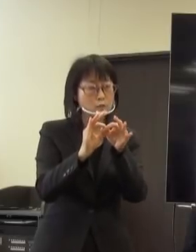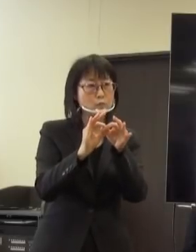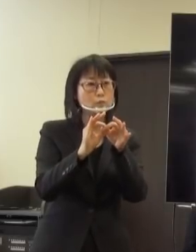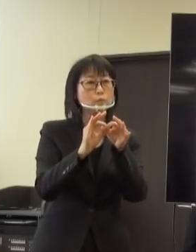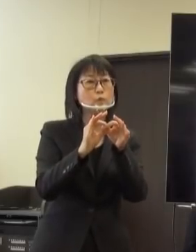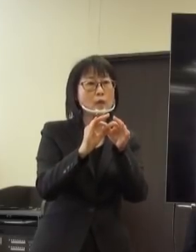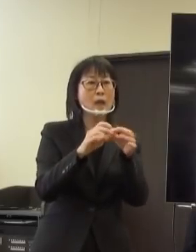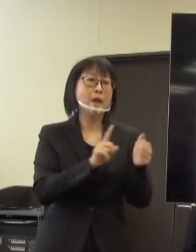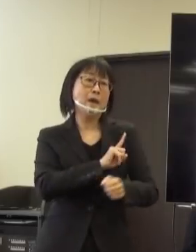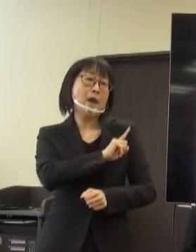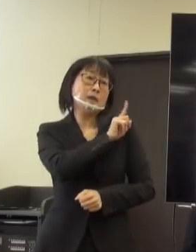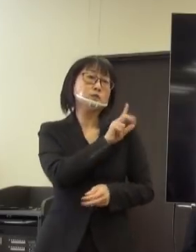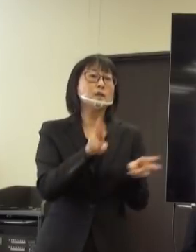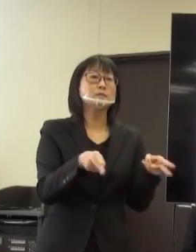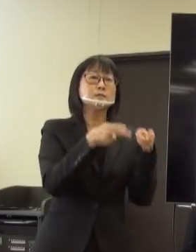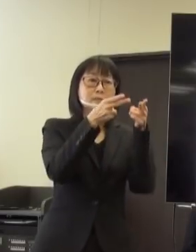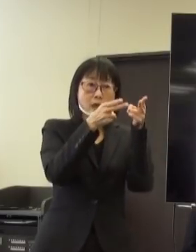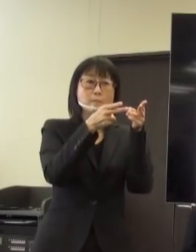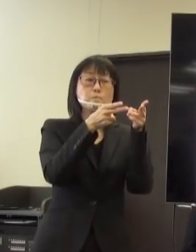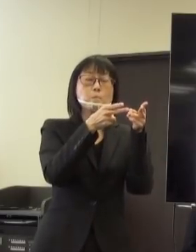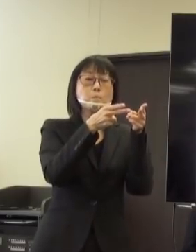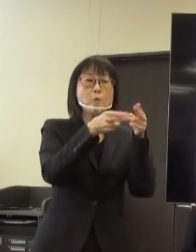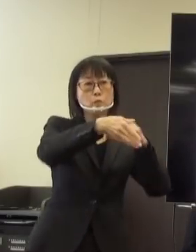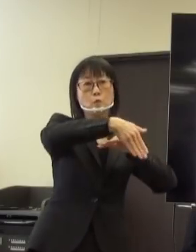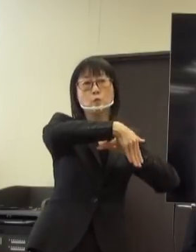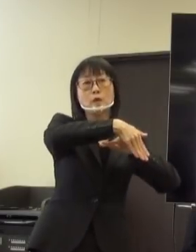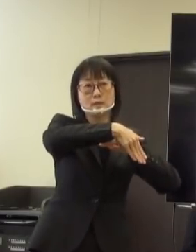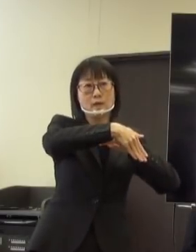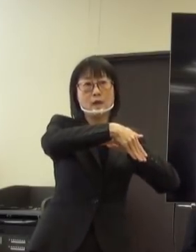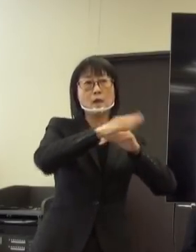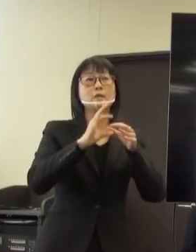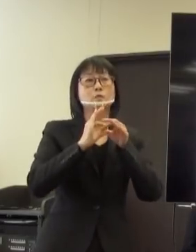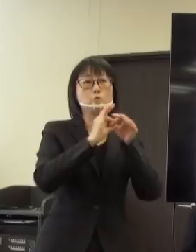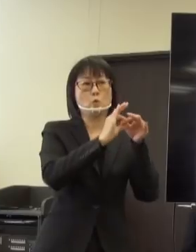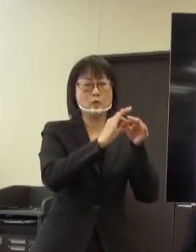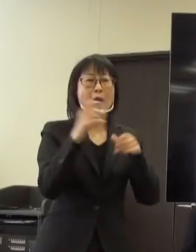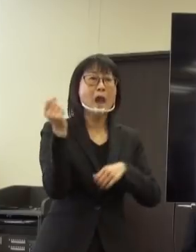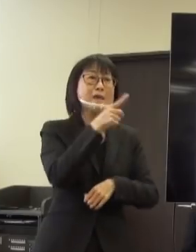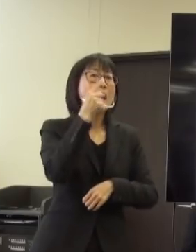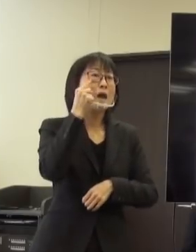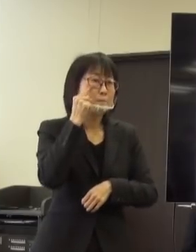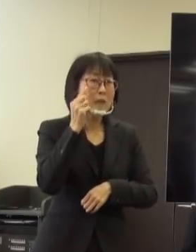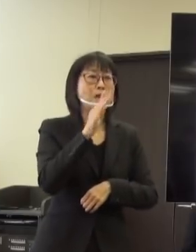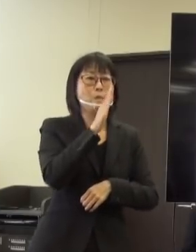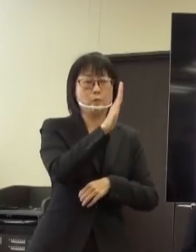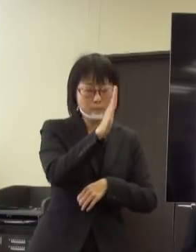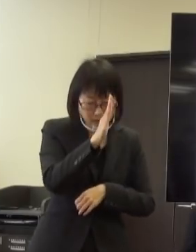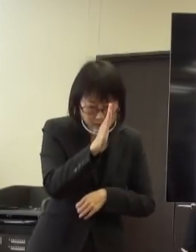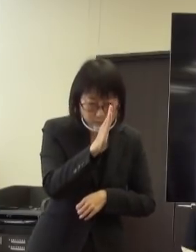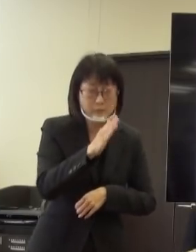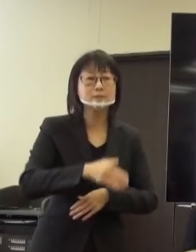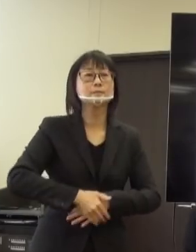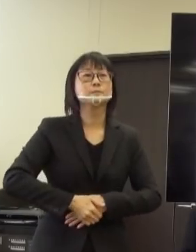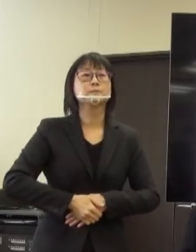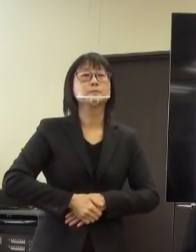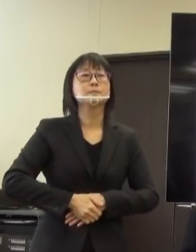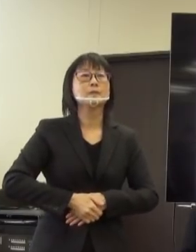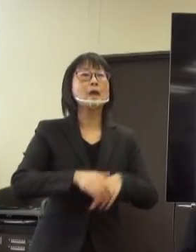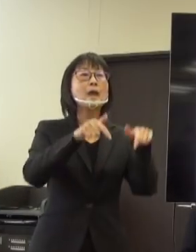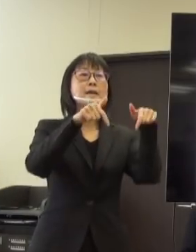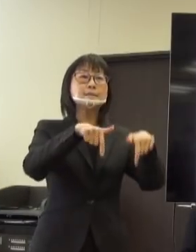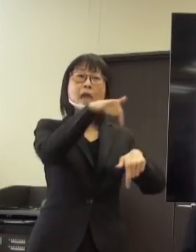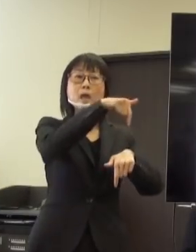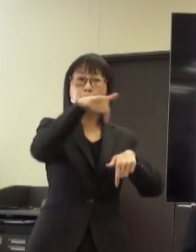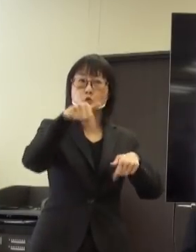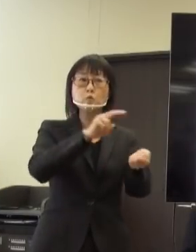話にできる限り早くご相談いただきたいというふうに思います。その際には西部病院を利用したということ